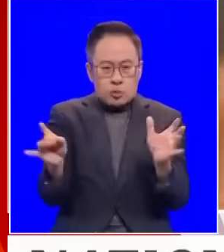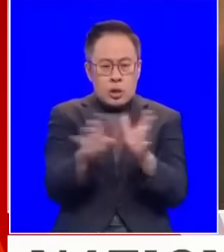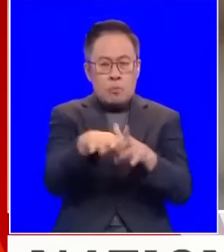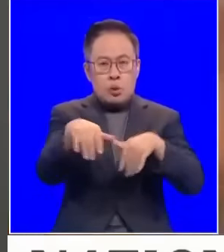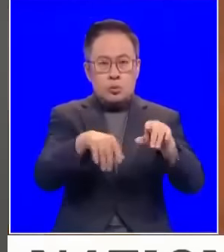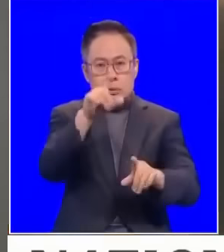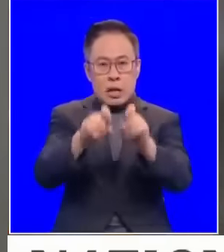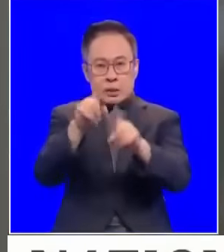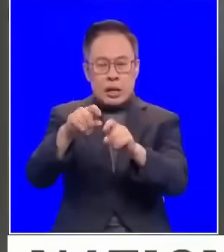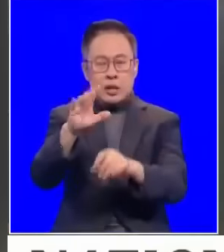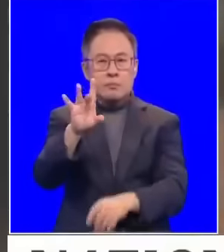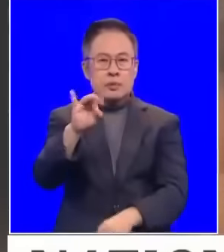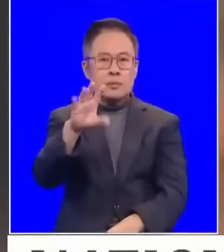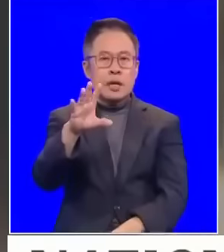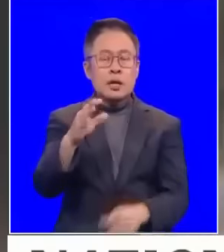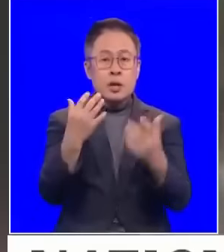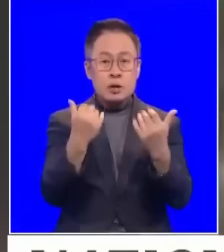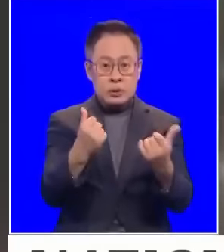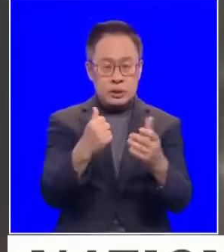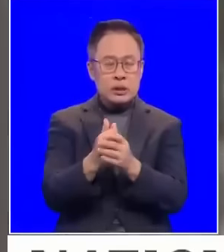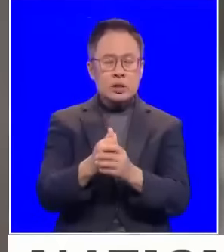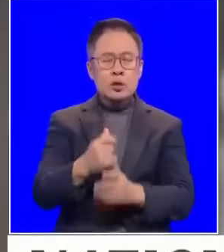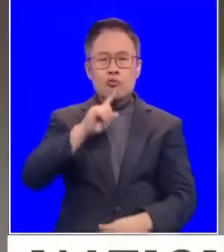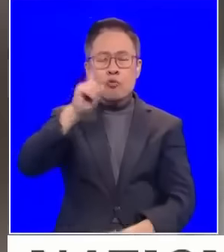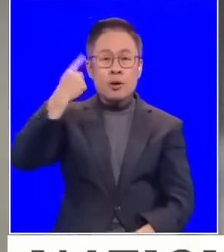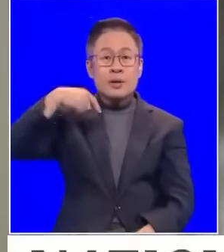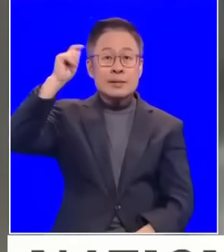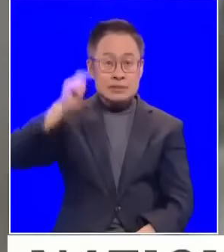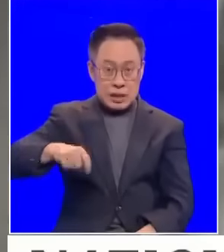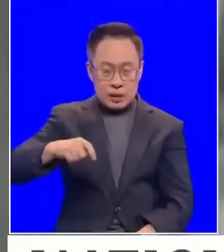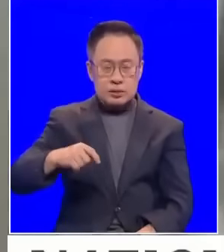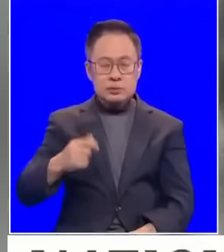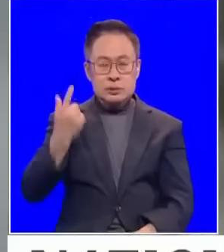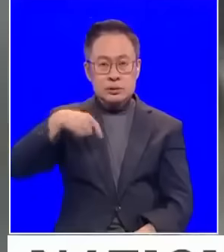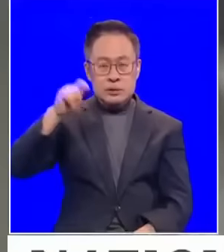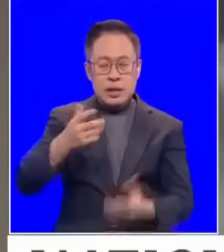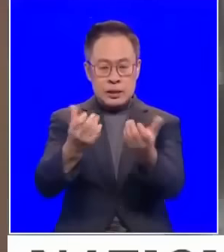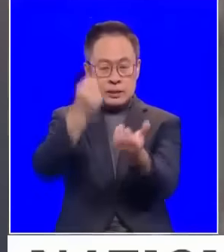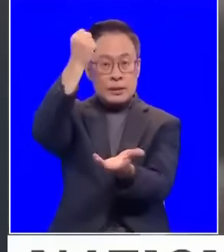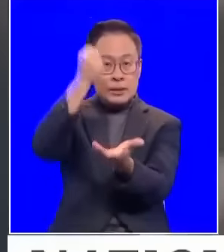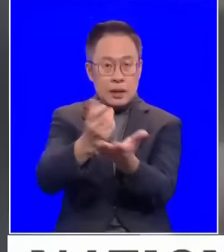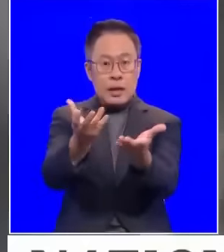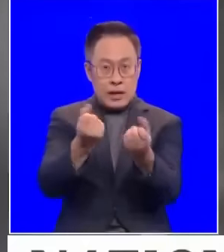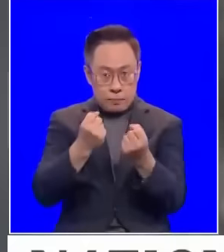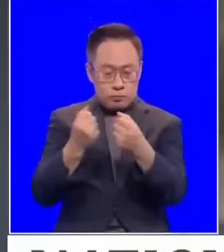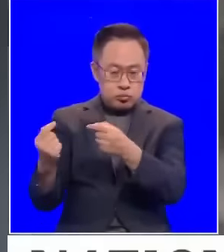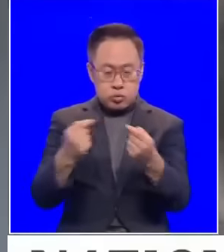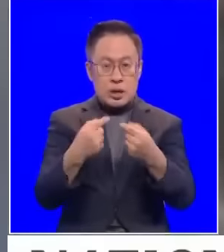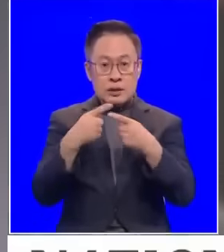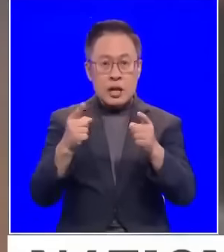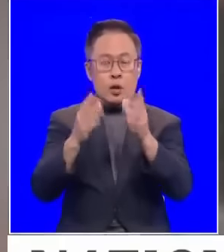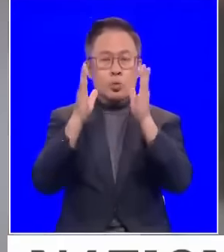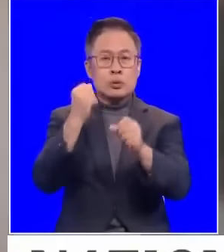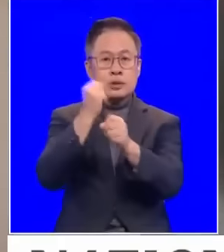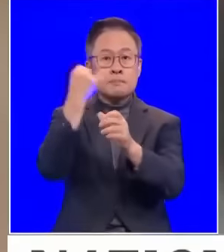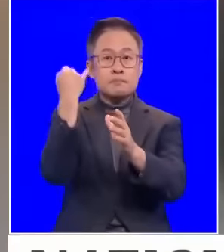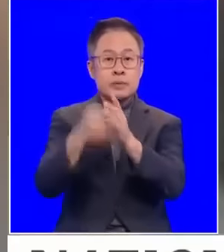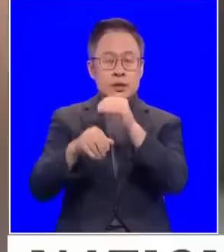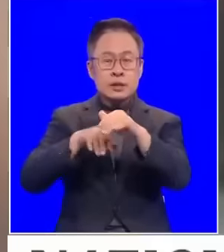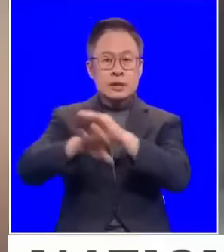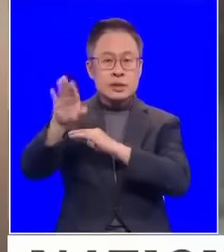รมแต่ยังไม่มีวี่แววว่าจะนำตัวกลับมาเข้าสู่กระบวนการยุติธรรมได้ล่าสุดเห็นว่าพรรคไทยสร้างไ